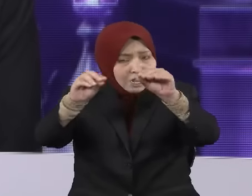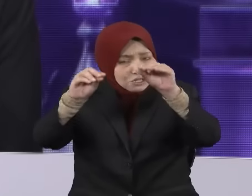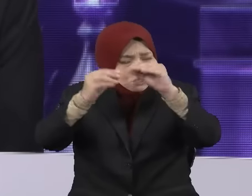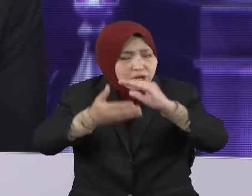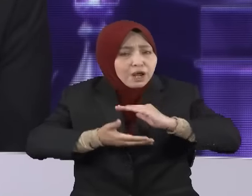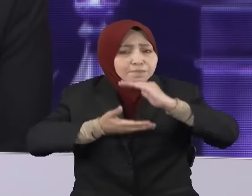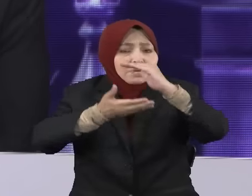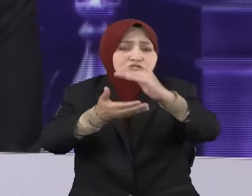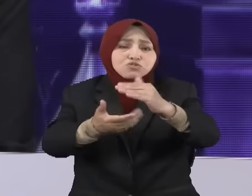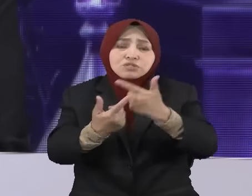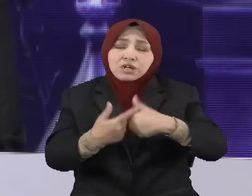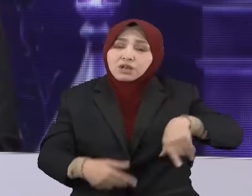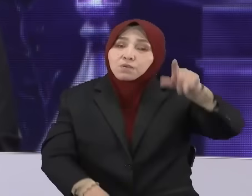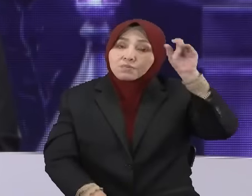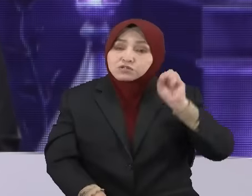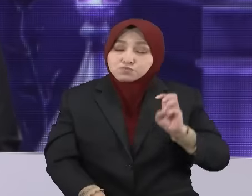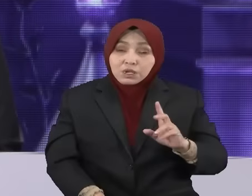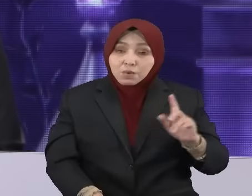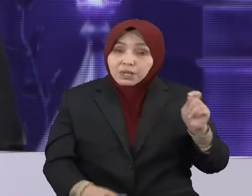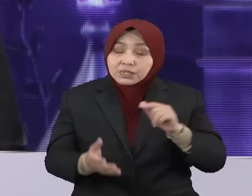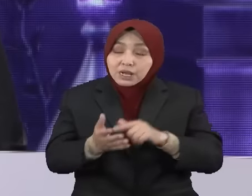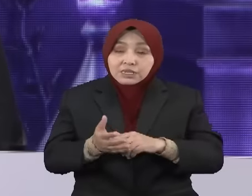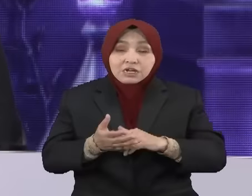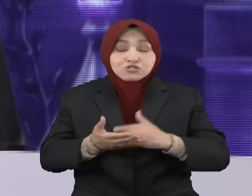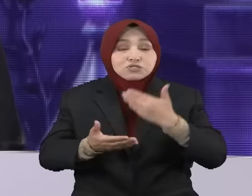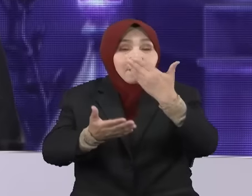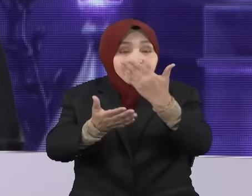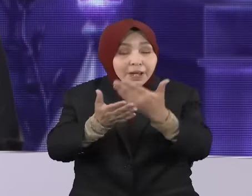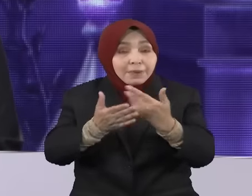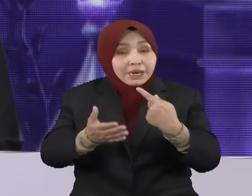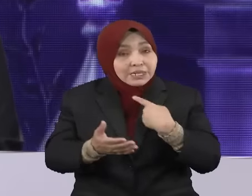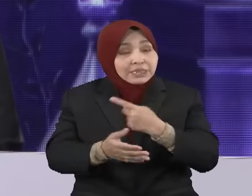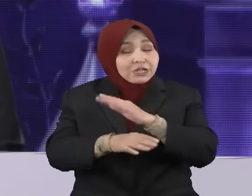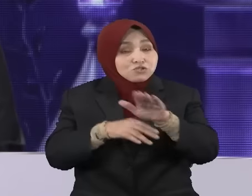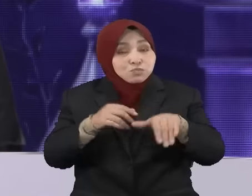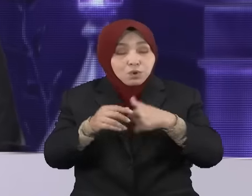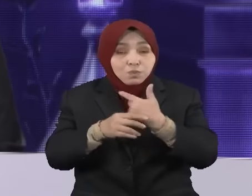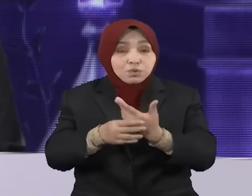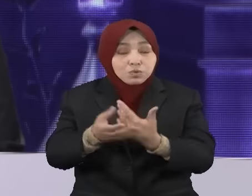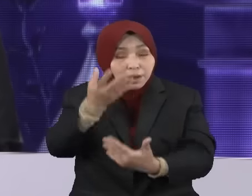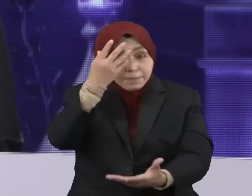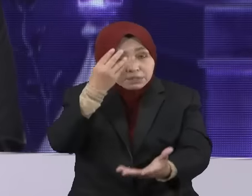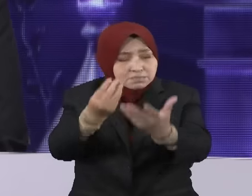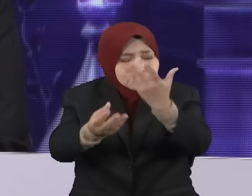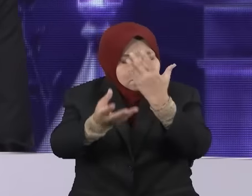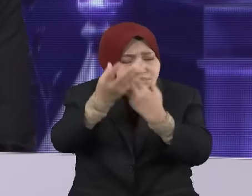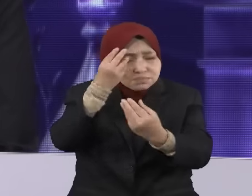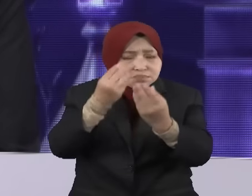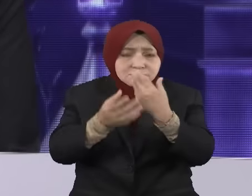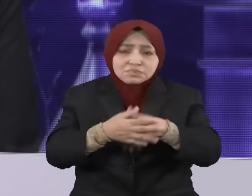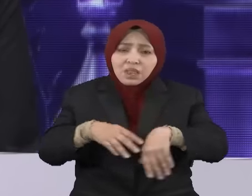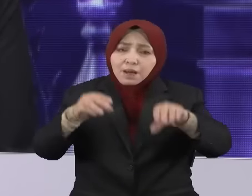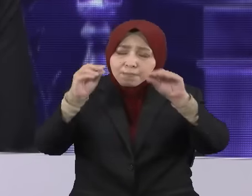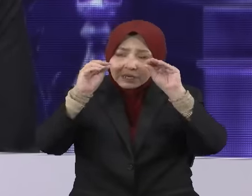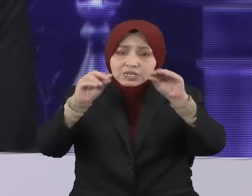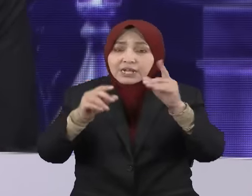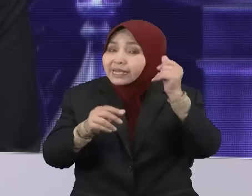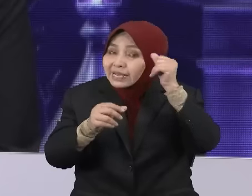Allah Subhanahu Wa Taala ini sampai kepada kita semua untuk kita mengambil pengajaran. Teringat saya